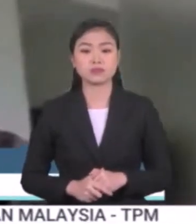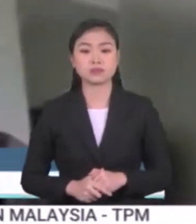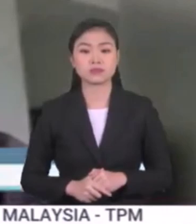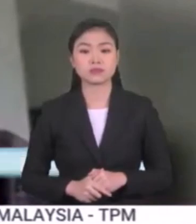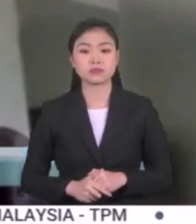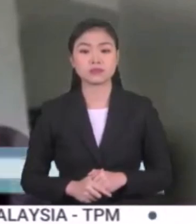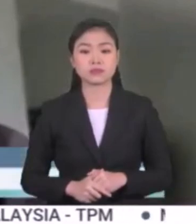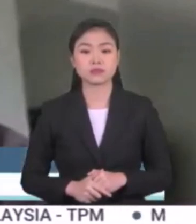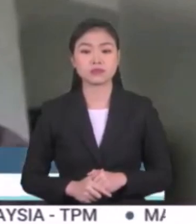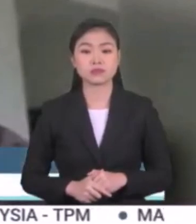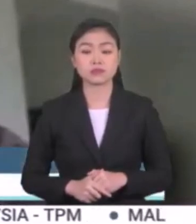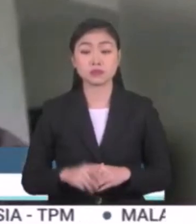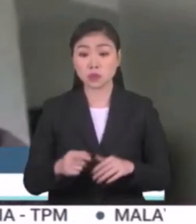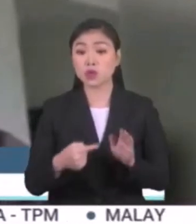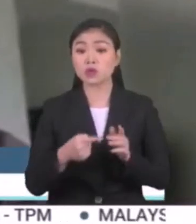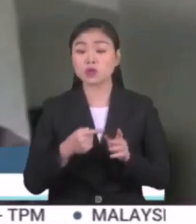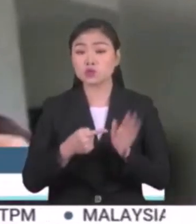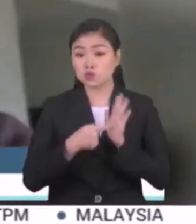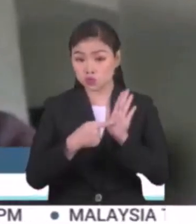sebenarnya menunjukkan usaha